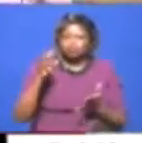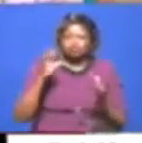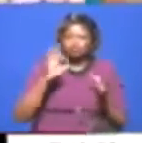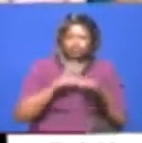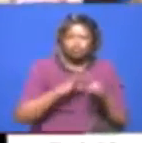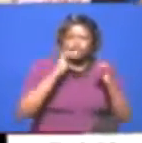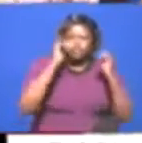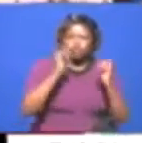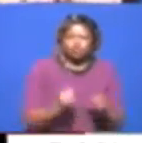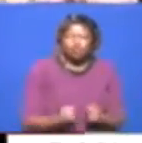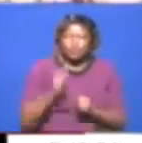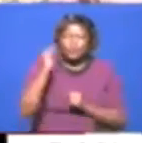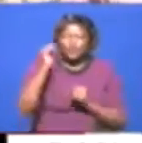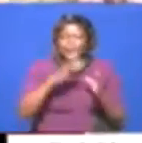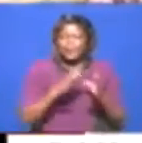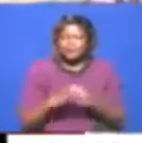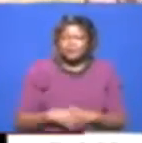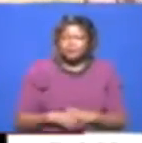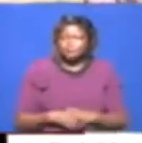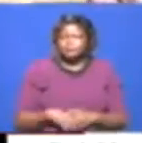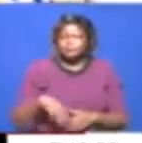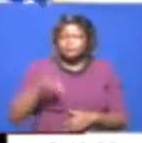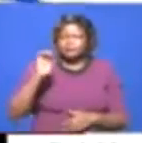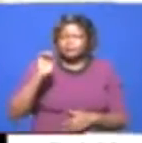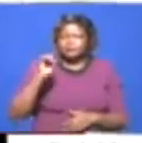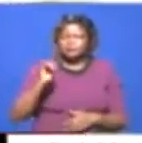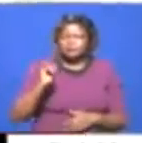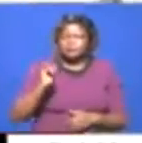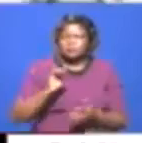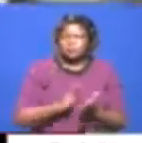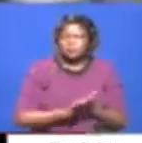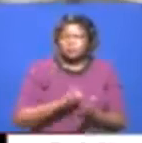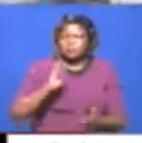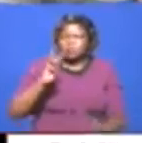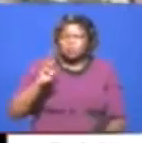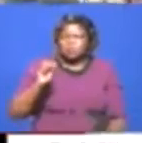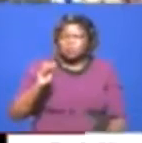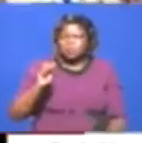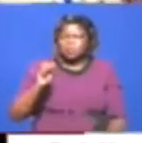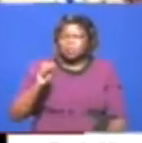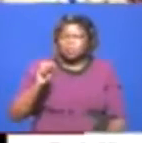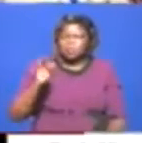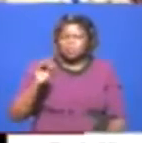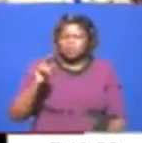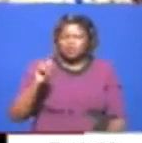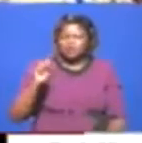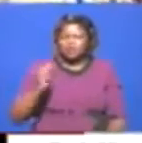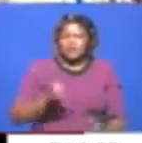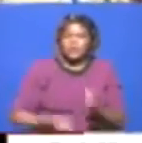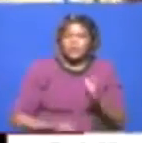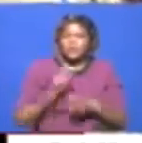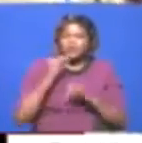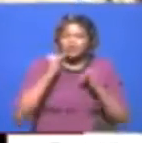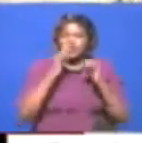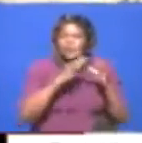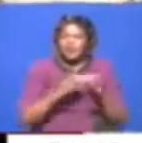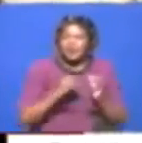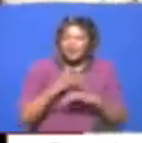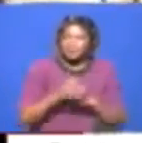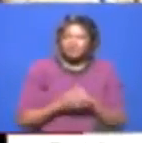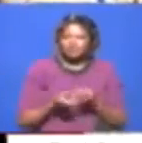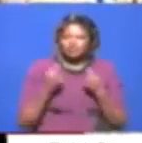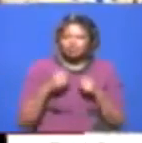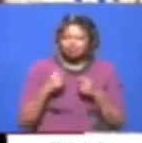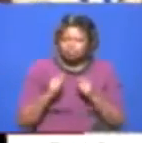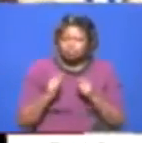kisiasa. Eseli Simiyu na Wafula Wamunyinyi wamezindua chama hiki kipya baada ya jaribio lao la miezi 16 la kuchukua uongozi wa chama cha